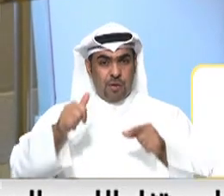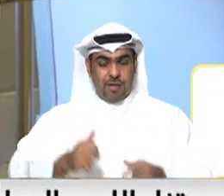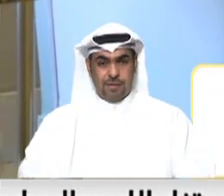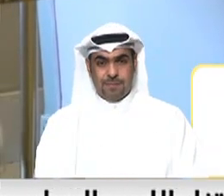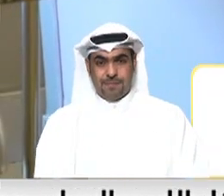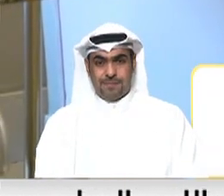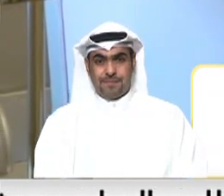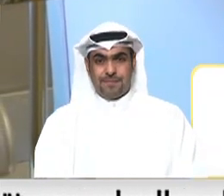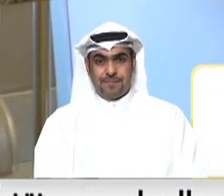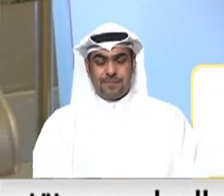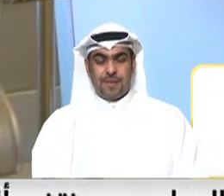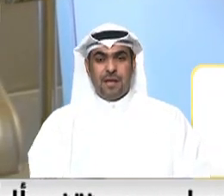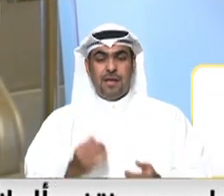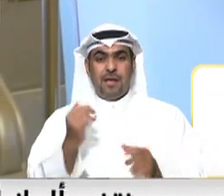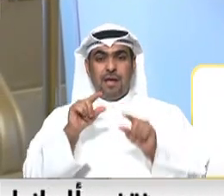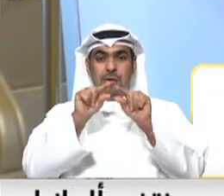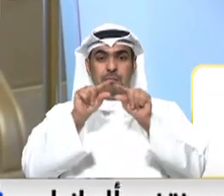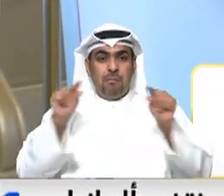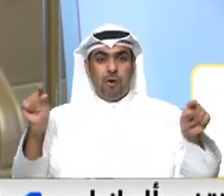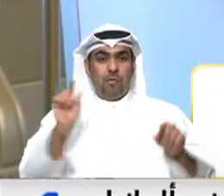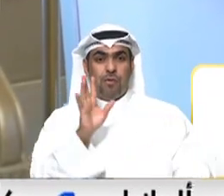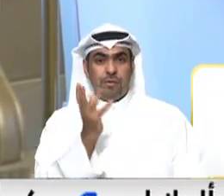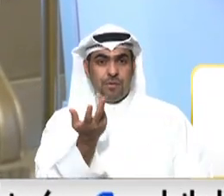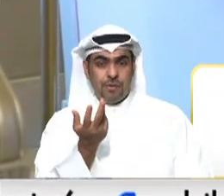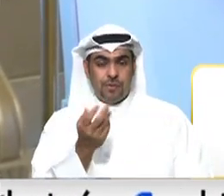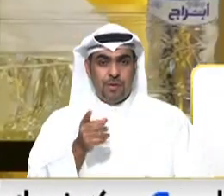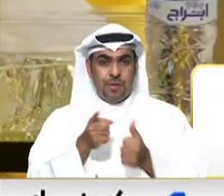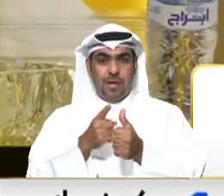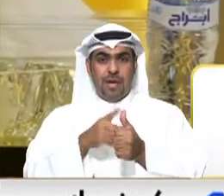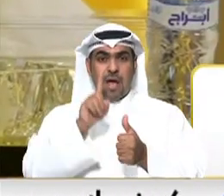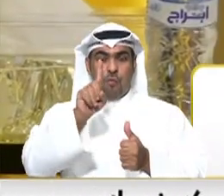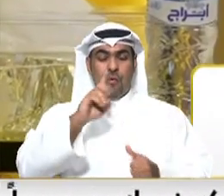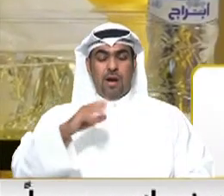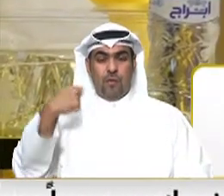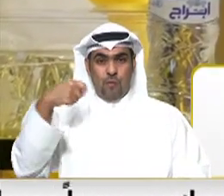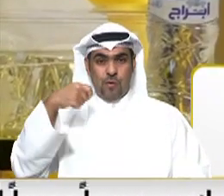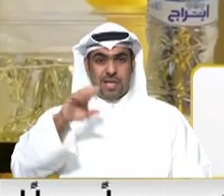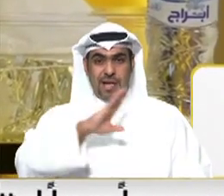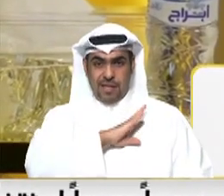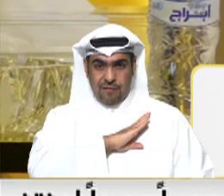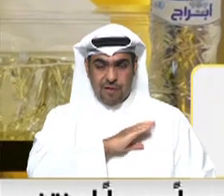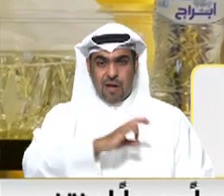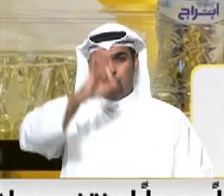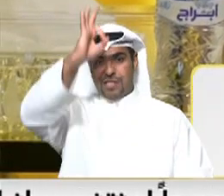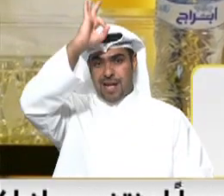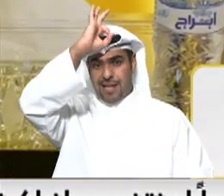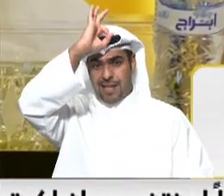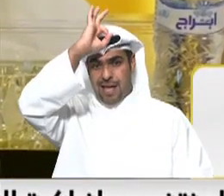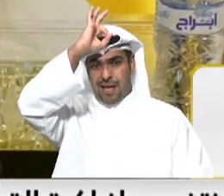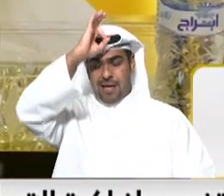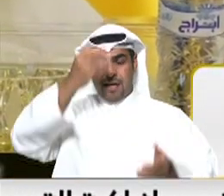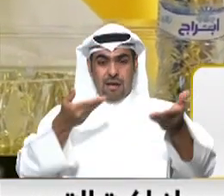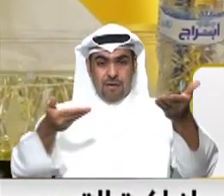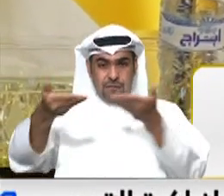والصديقة، لا سيما ما يتعلق منها بالجوانب الدفاعية والأمنية، كما تم استعراض